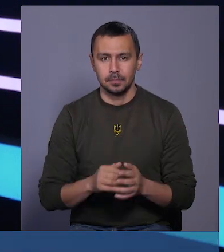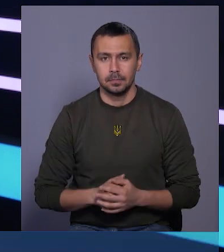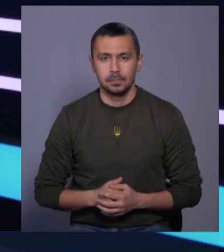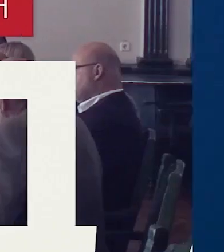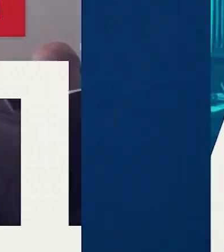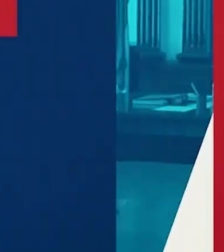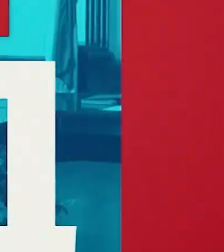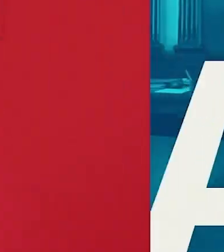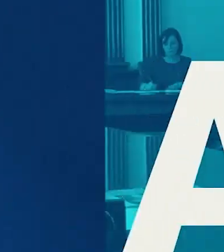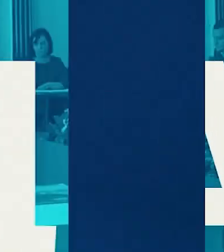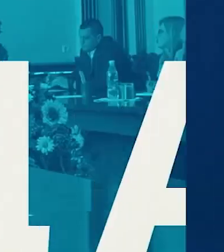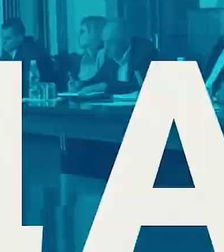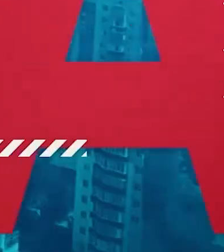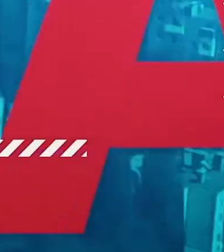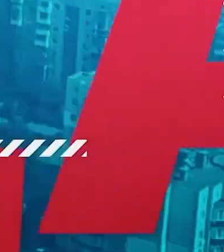Дякую.